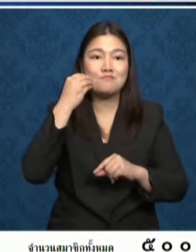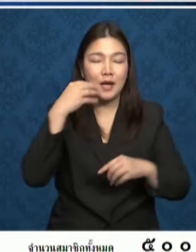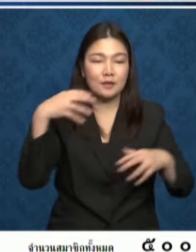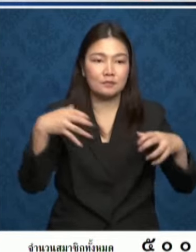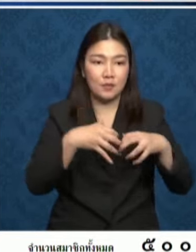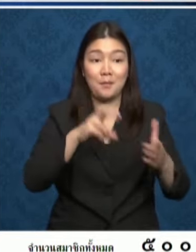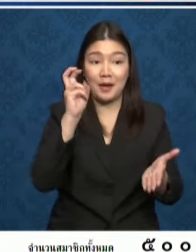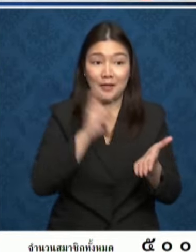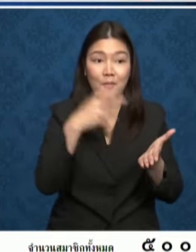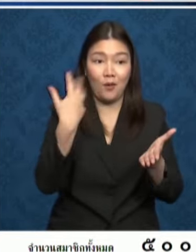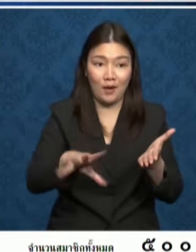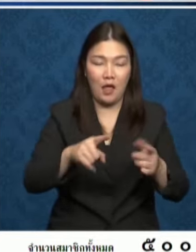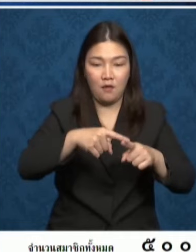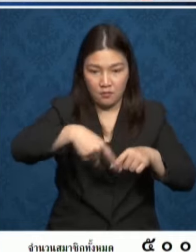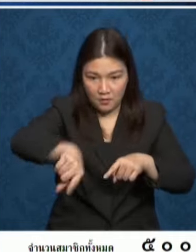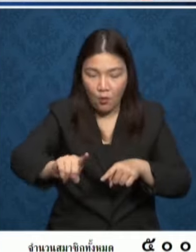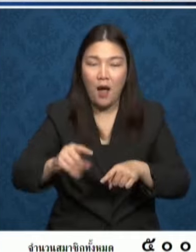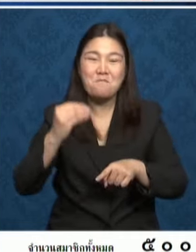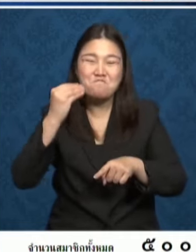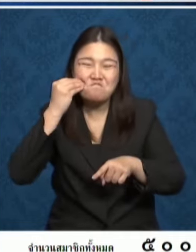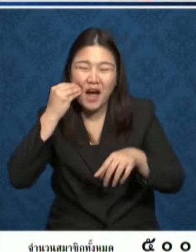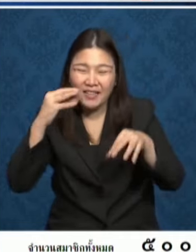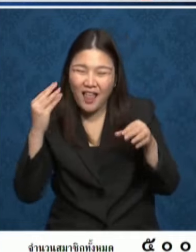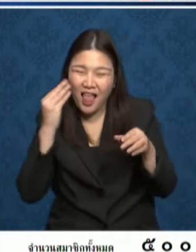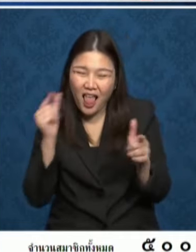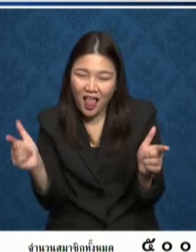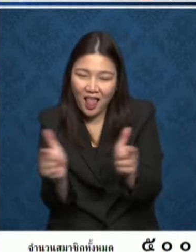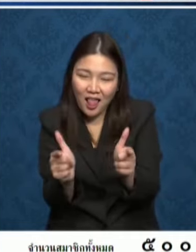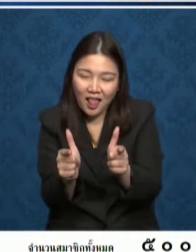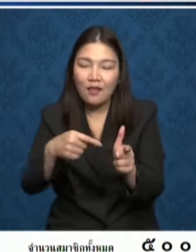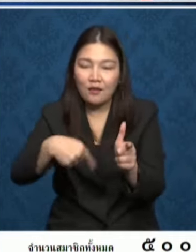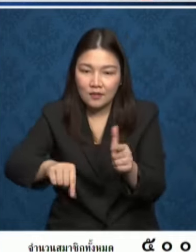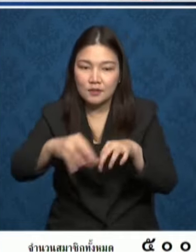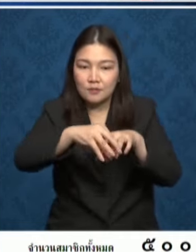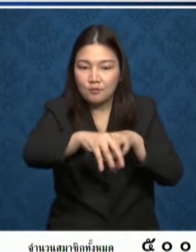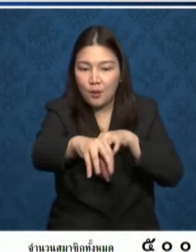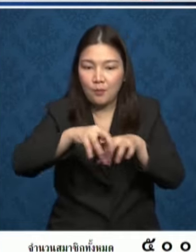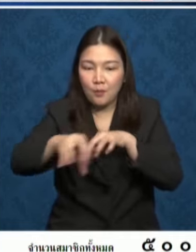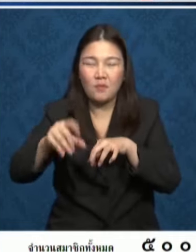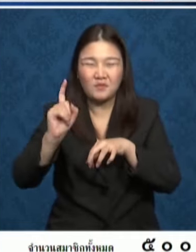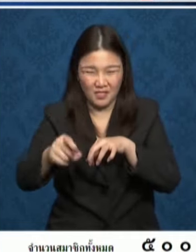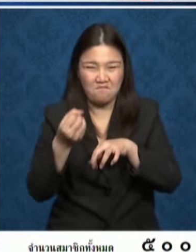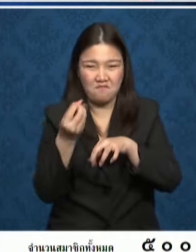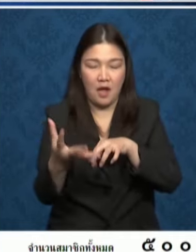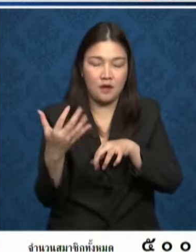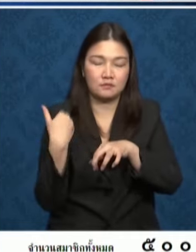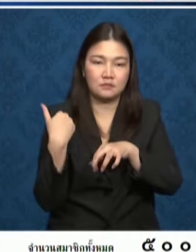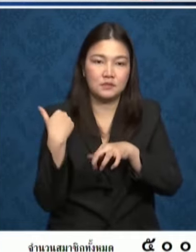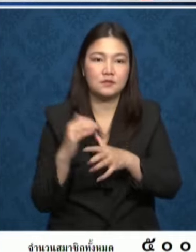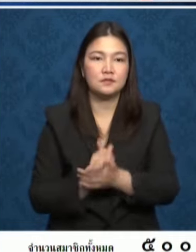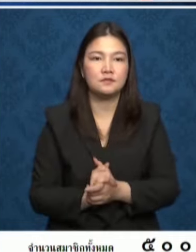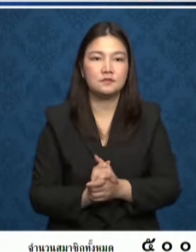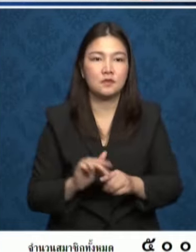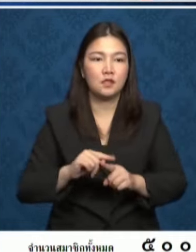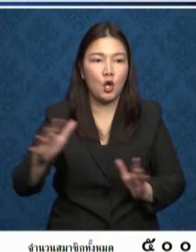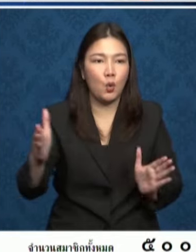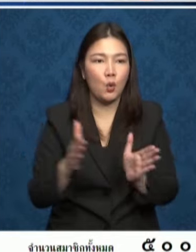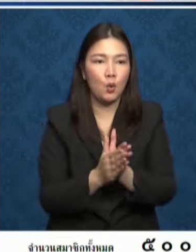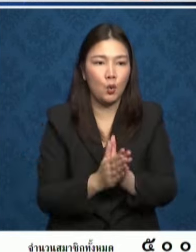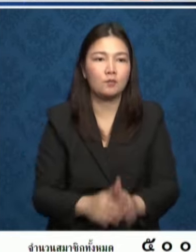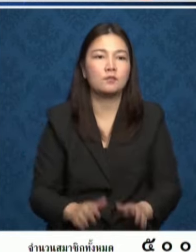นะครับยังไม่รวมถึงหยอมบ้านหรือว่าบ้านบริวารซึ่งจริงๆมีมากกว่านี้นะครับรวมกัน